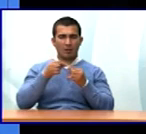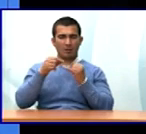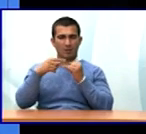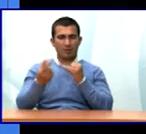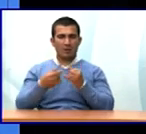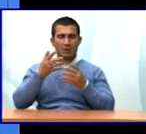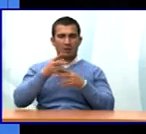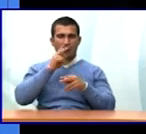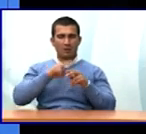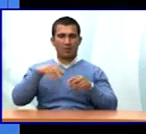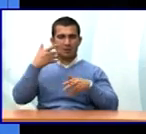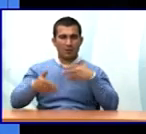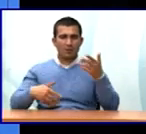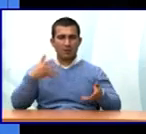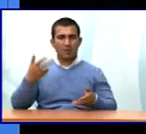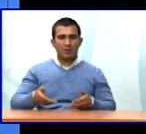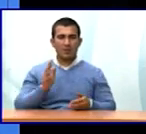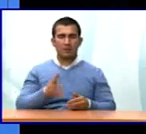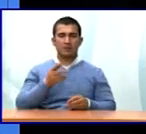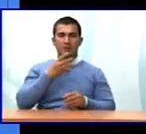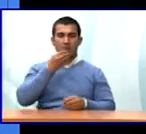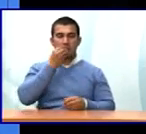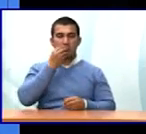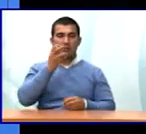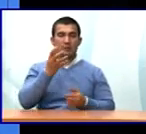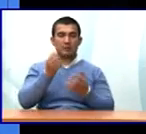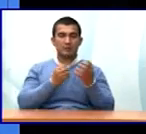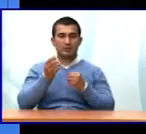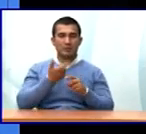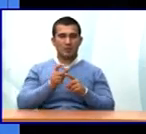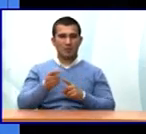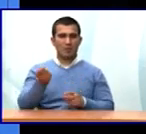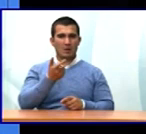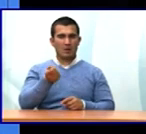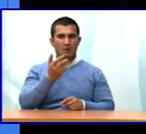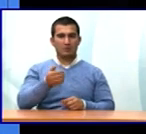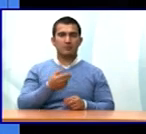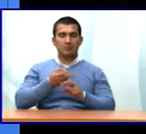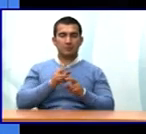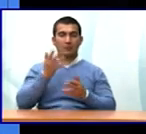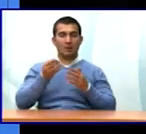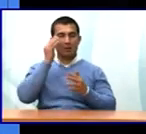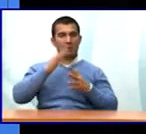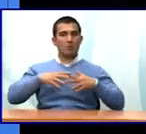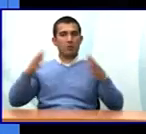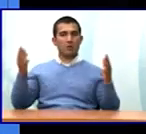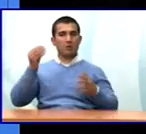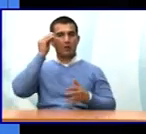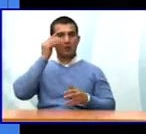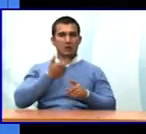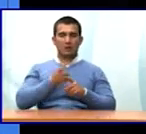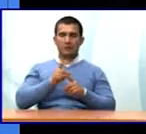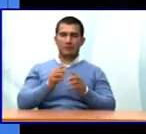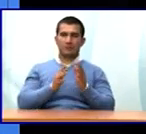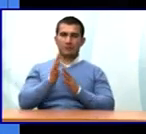ketadi. O'simlik kam hosil berib borar ekan. Keyingisi ortib ketsa-chi? Ortib ketsa